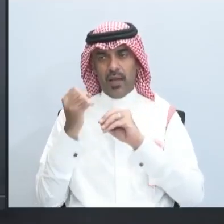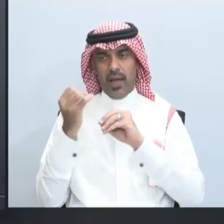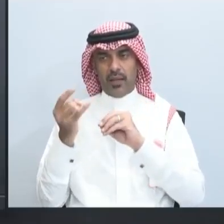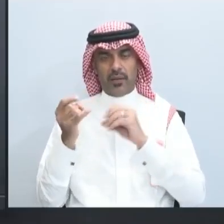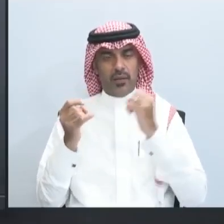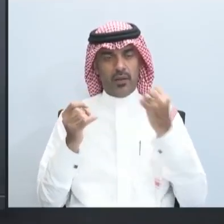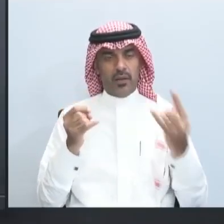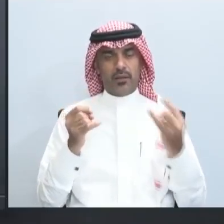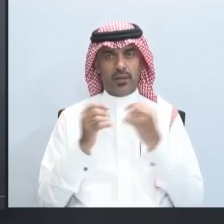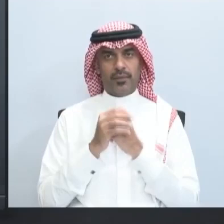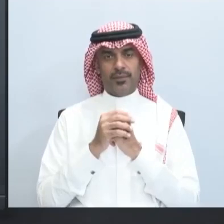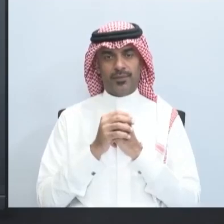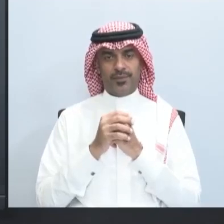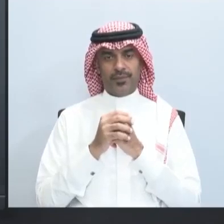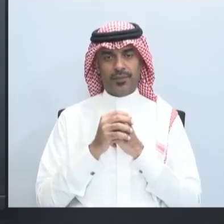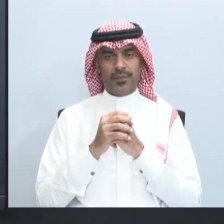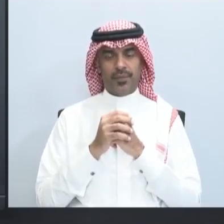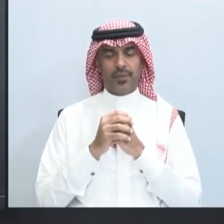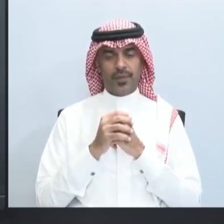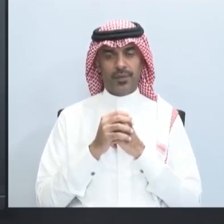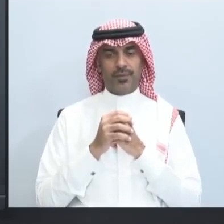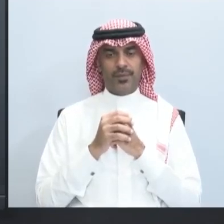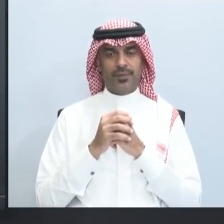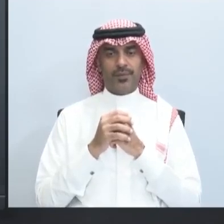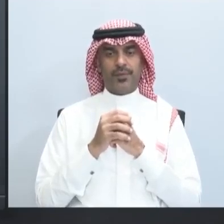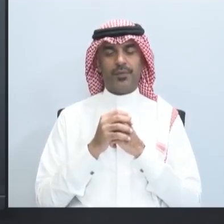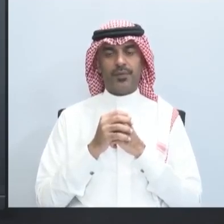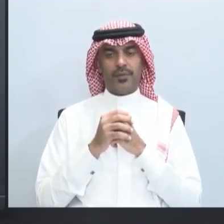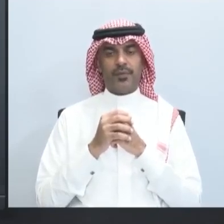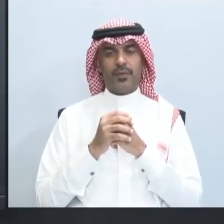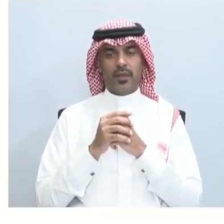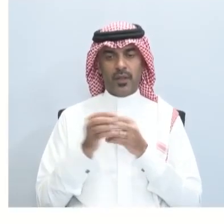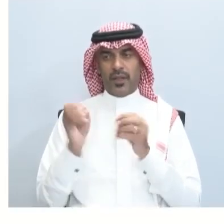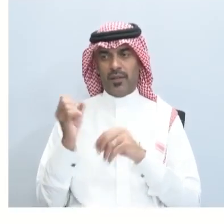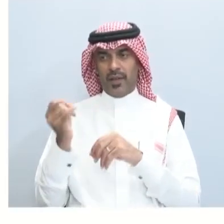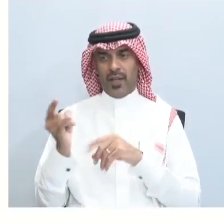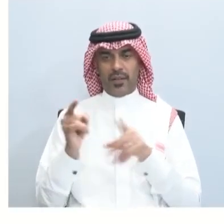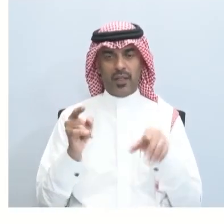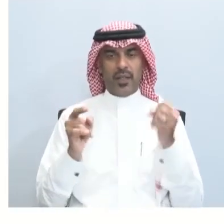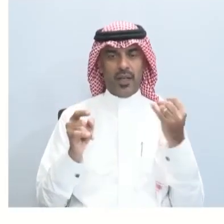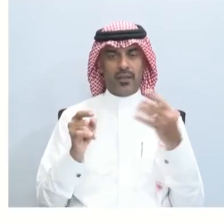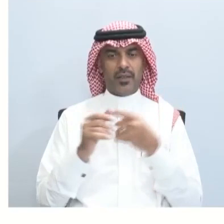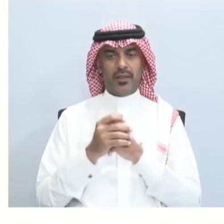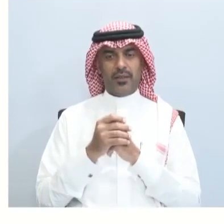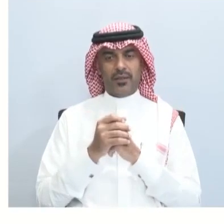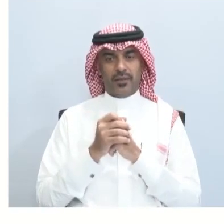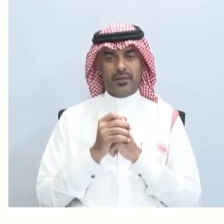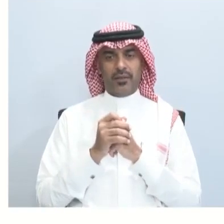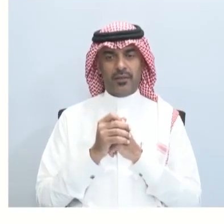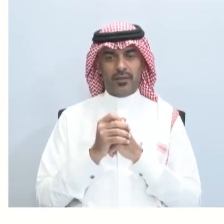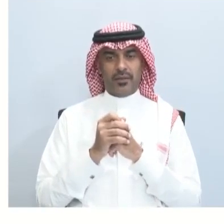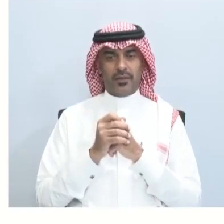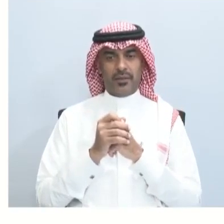على عشر ريالات اضافيه قمنا باضافه هنا عشر ريالات الى كل من احمد